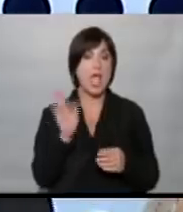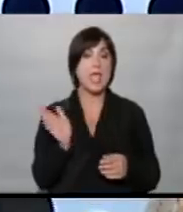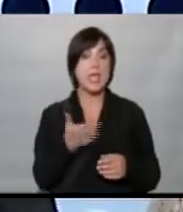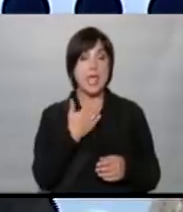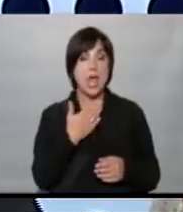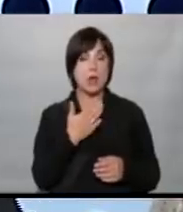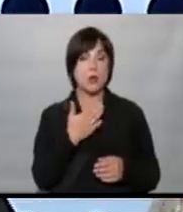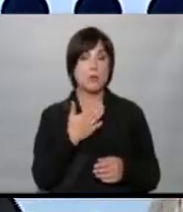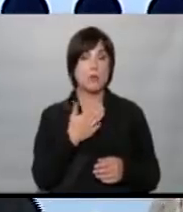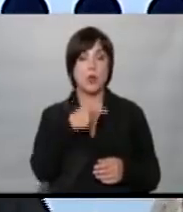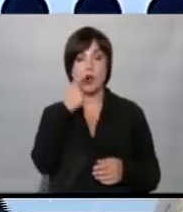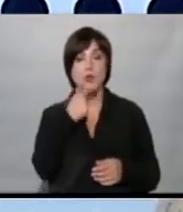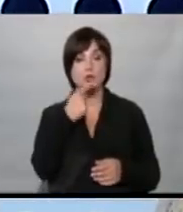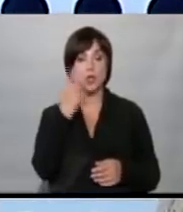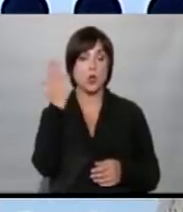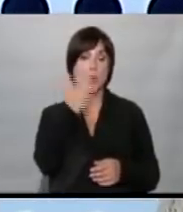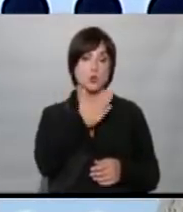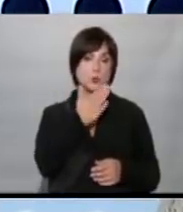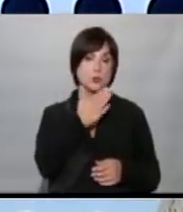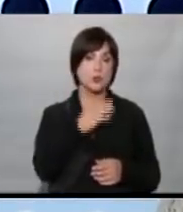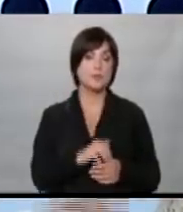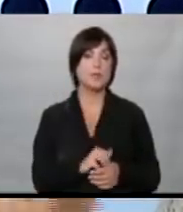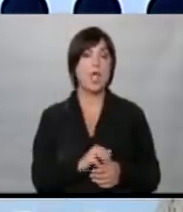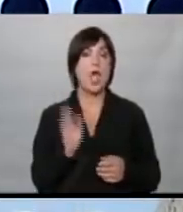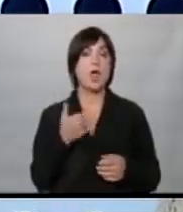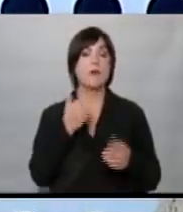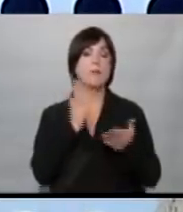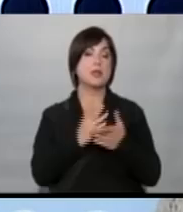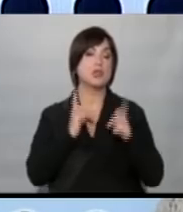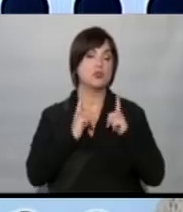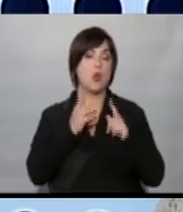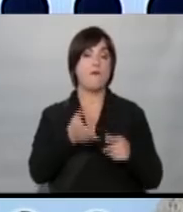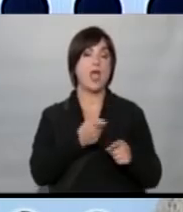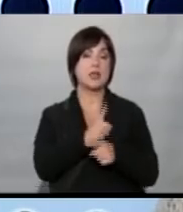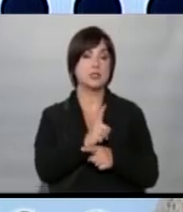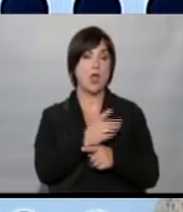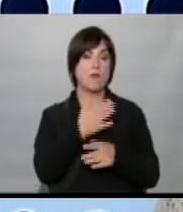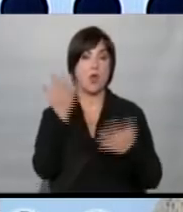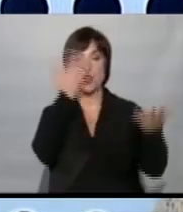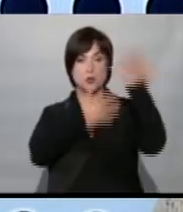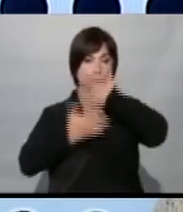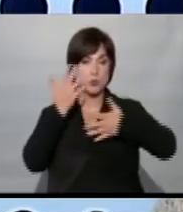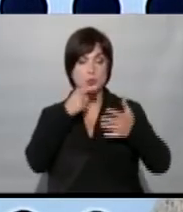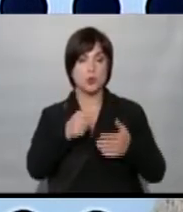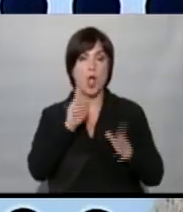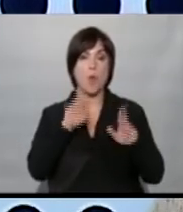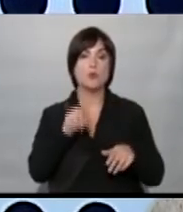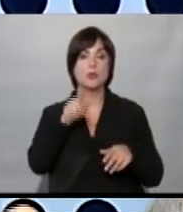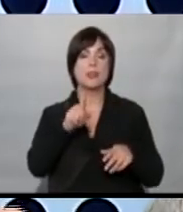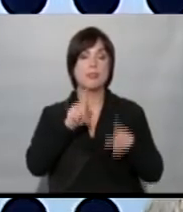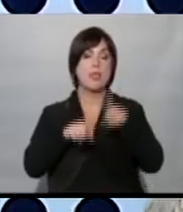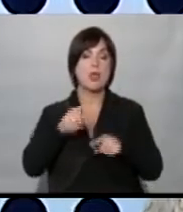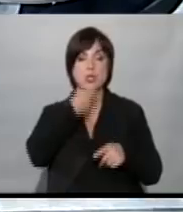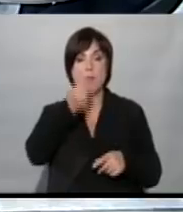го таргетирате како успешен референдумот, а биле очекувани овие резултати? Во голема збунка сум овде, ако може некој од вас да ми ја